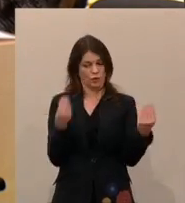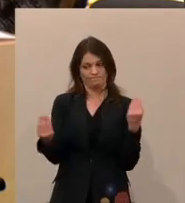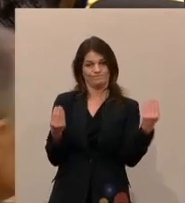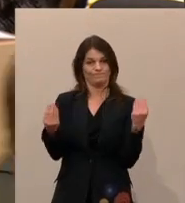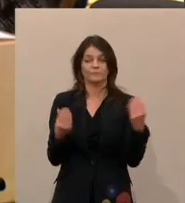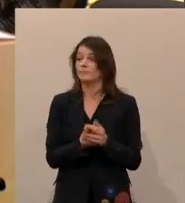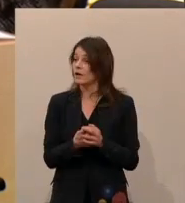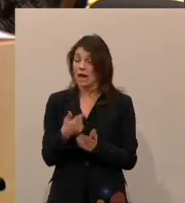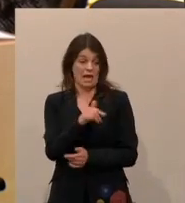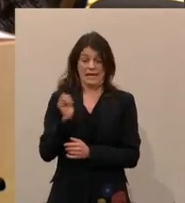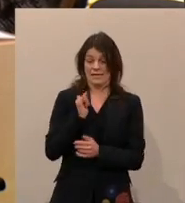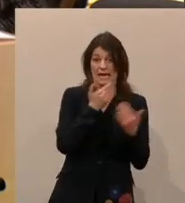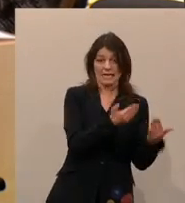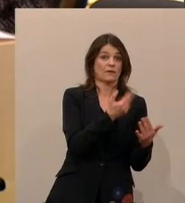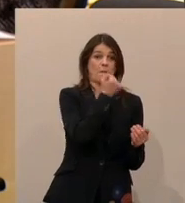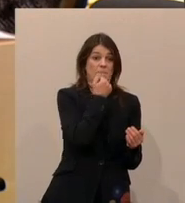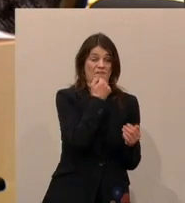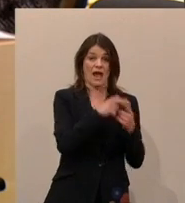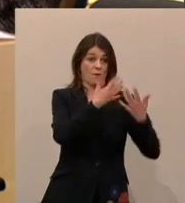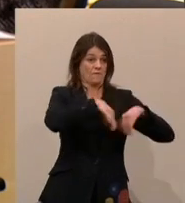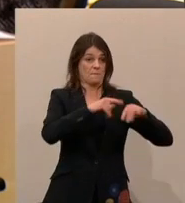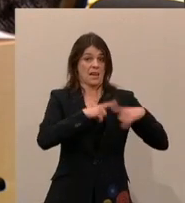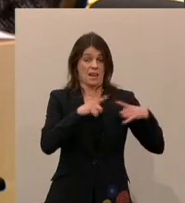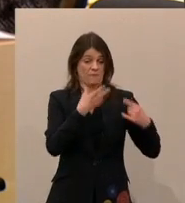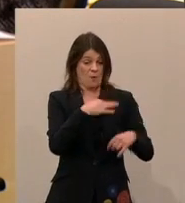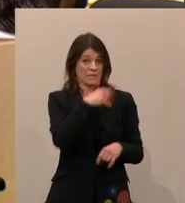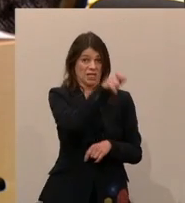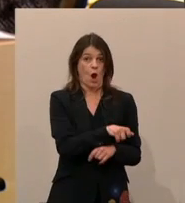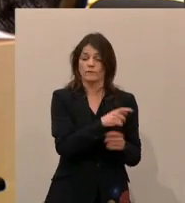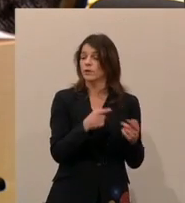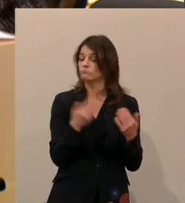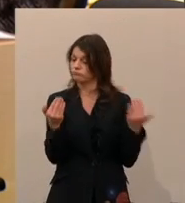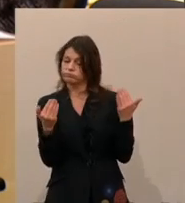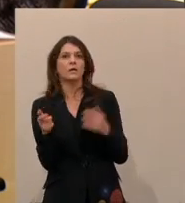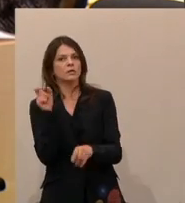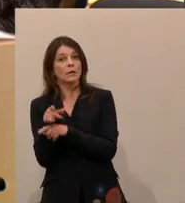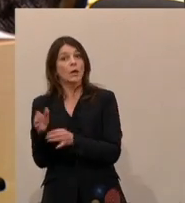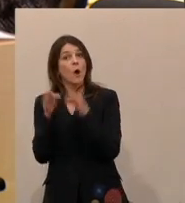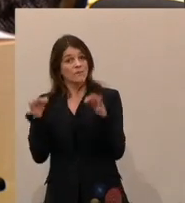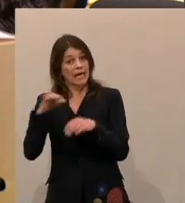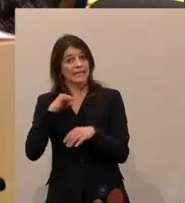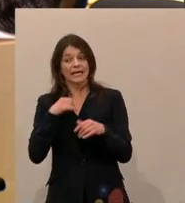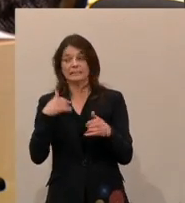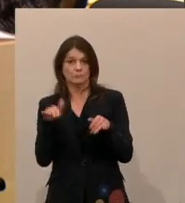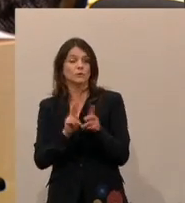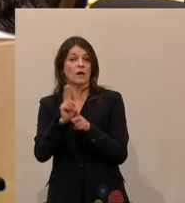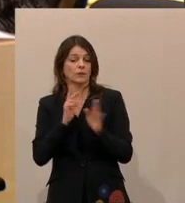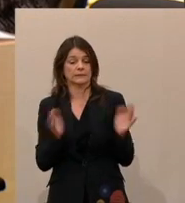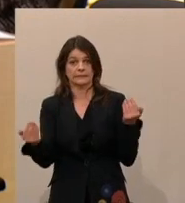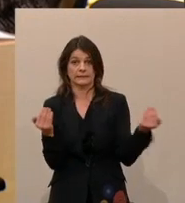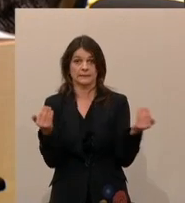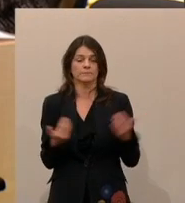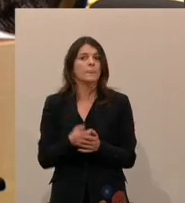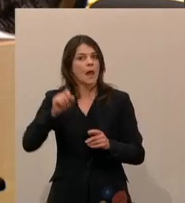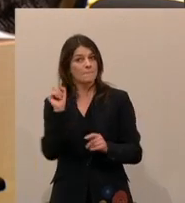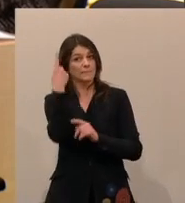Verhältnismäßigkeit zwischen den Interessen des Privat- und Familienlebens des Betroffenen gegenüber den zwingenden öffentlichen Interessen zu wahren.